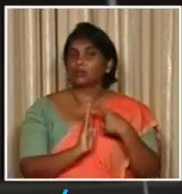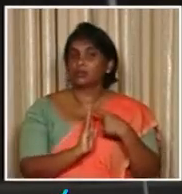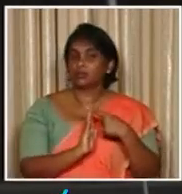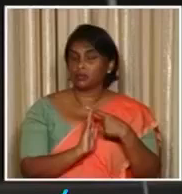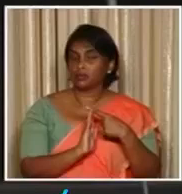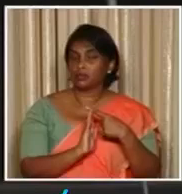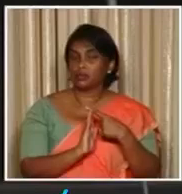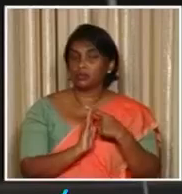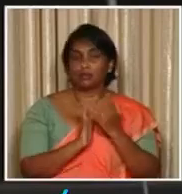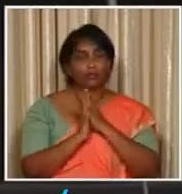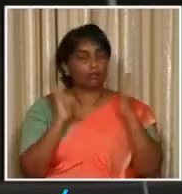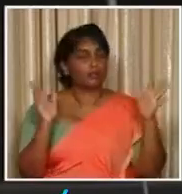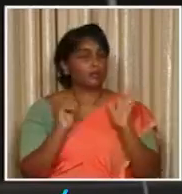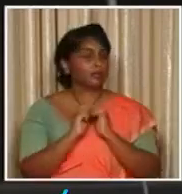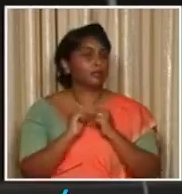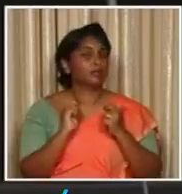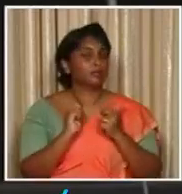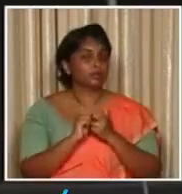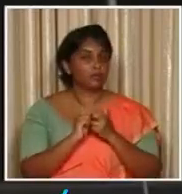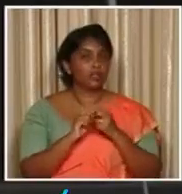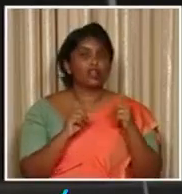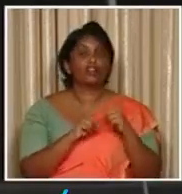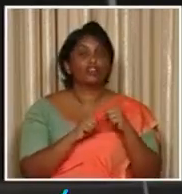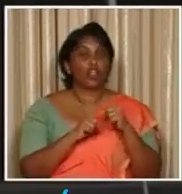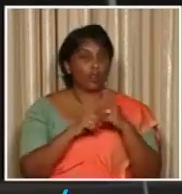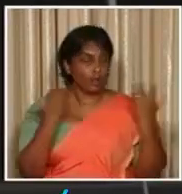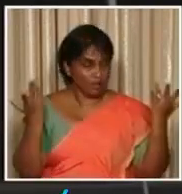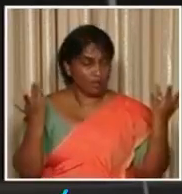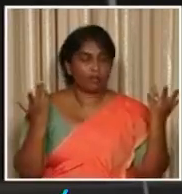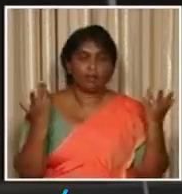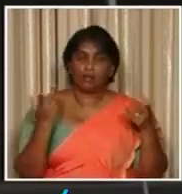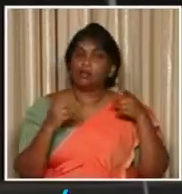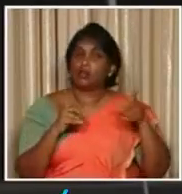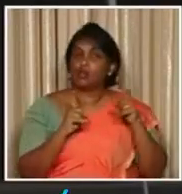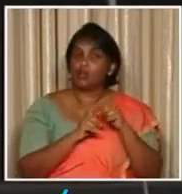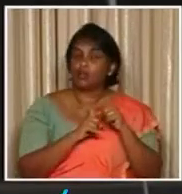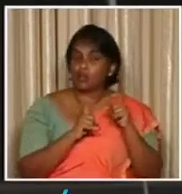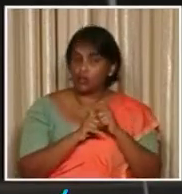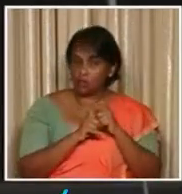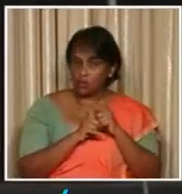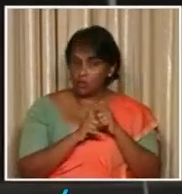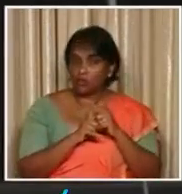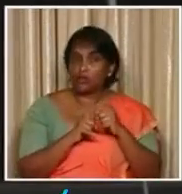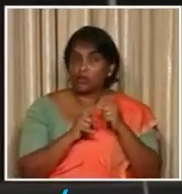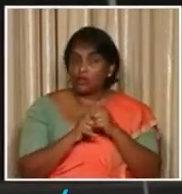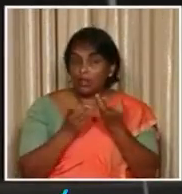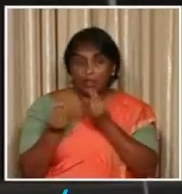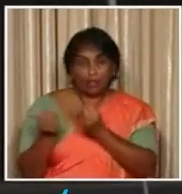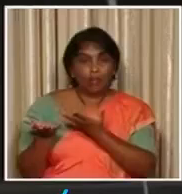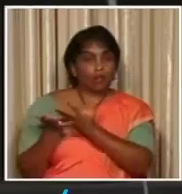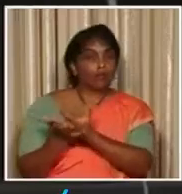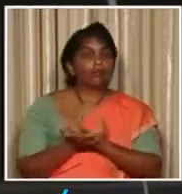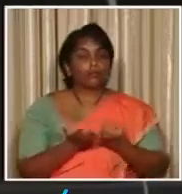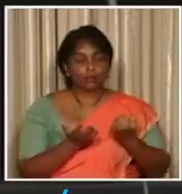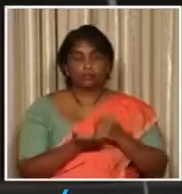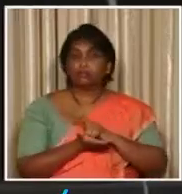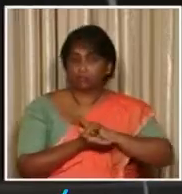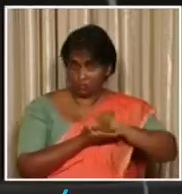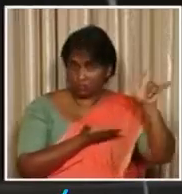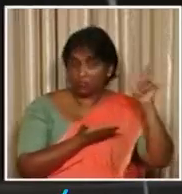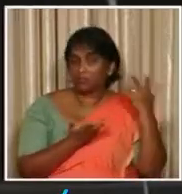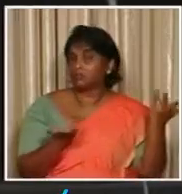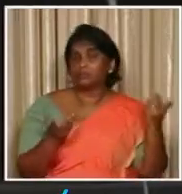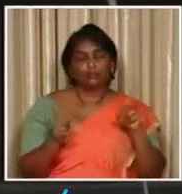දැන් ලොකුම ගැටලුවක් උනේ ඩොලර් නැහැ කියලානේ. එතකොට මේ ඩොලර් තියෙන ටික වියදම් කරගන්න එකද